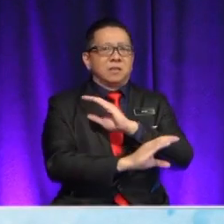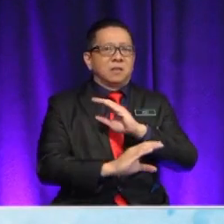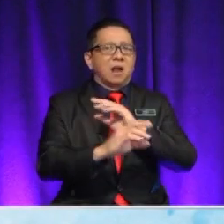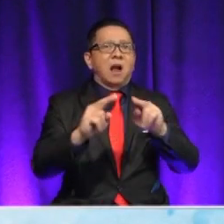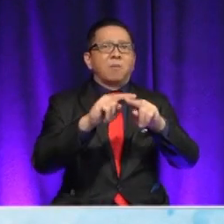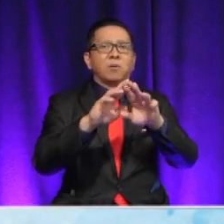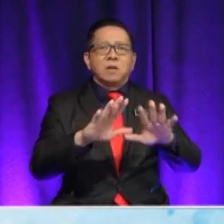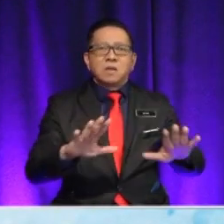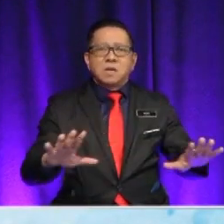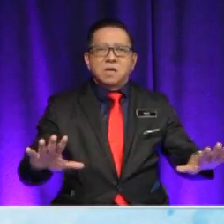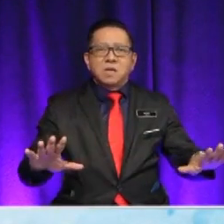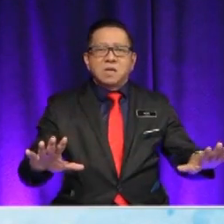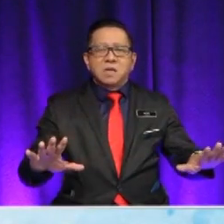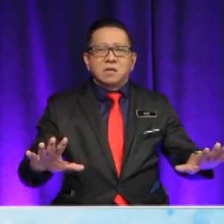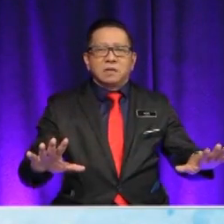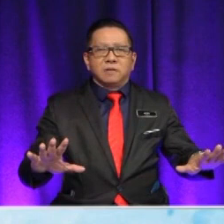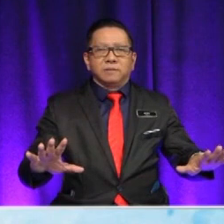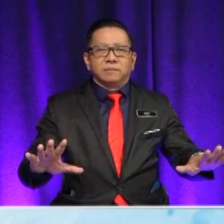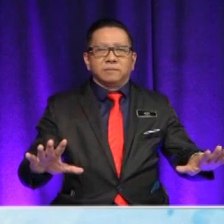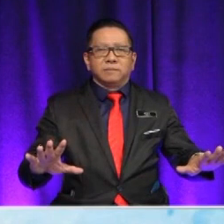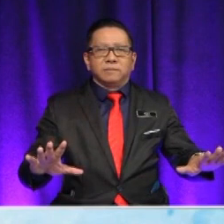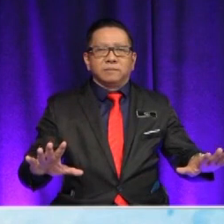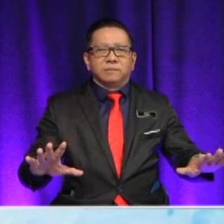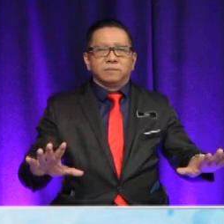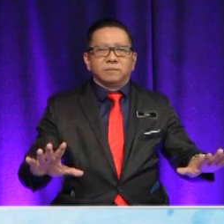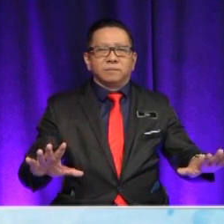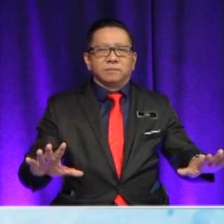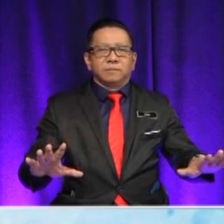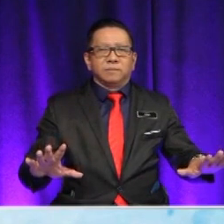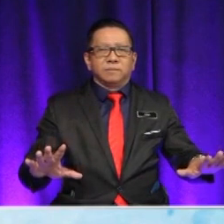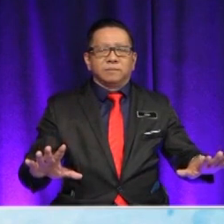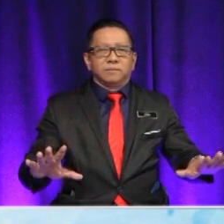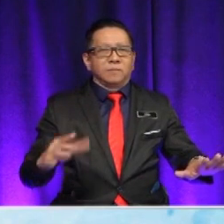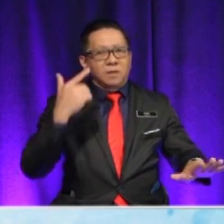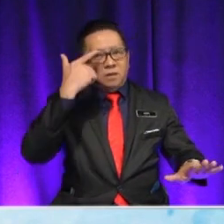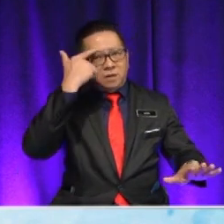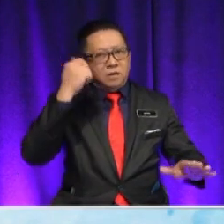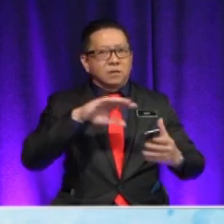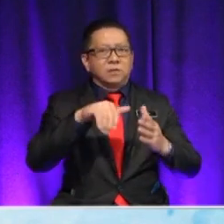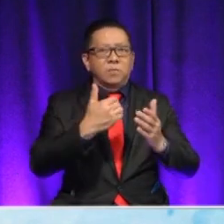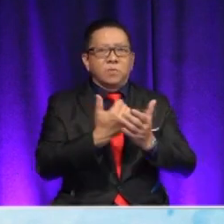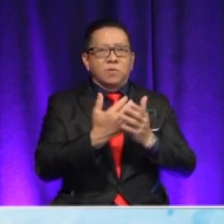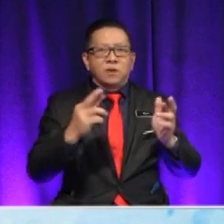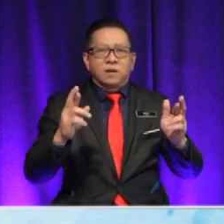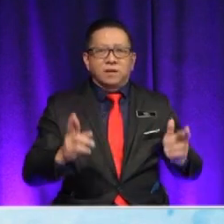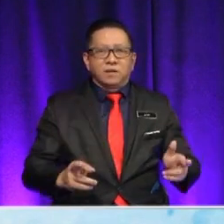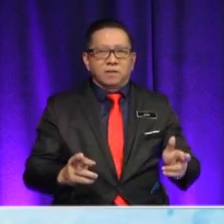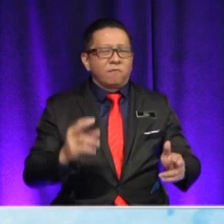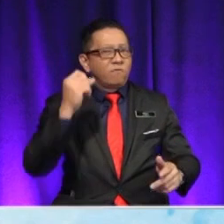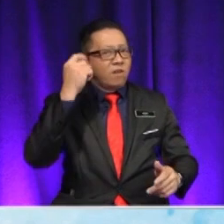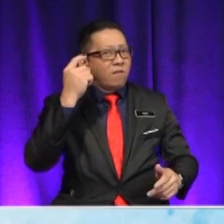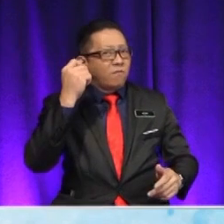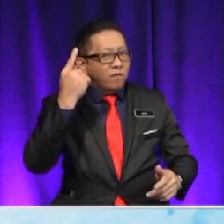sebarang persengketaan ataupun pergaduhan. Hal ini kerana semua rakyat faham dan mematuhi